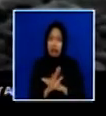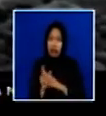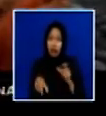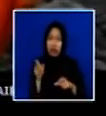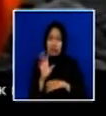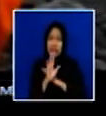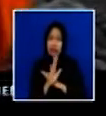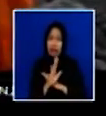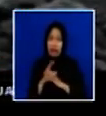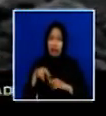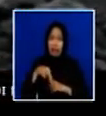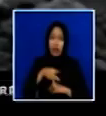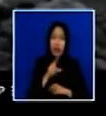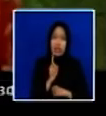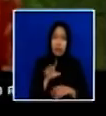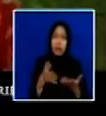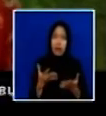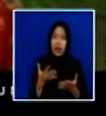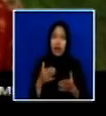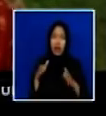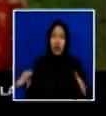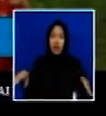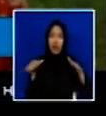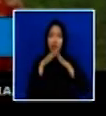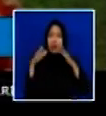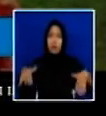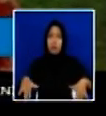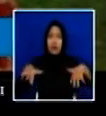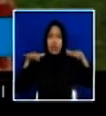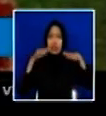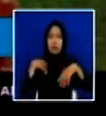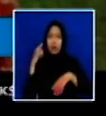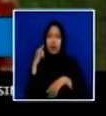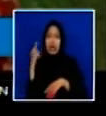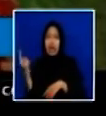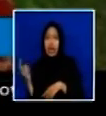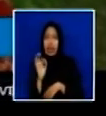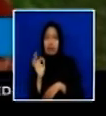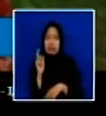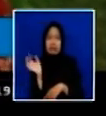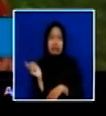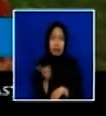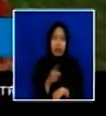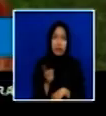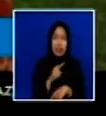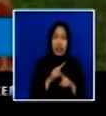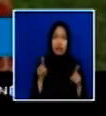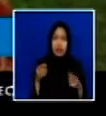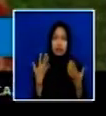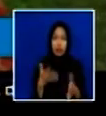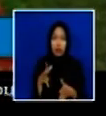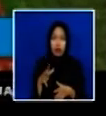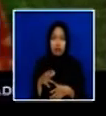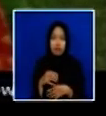jangan nyebrang dulu akhirnya berhenti di pegunungan sebetulnya sudah denger penyakit tapi betul setelah